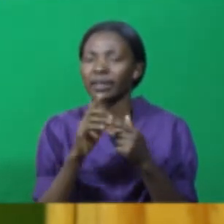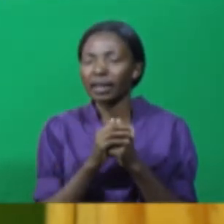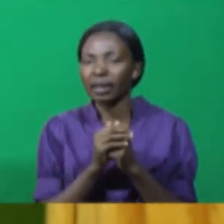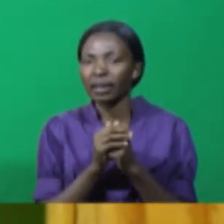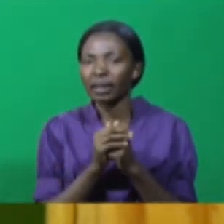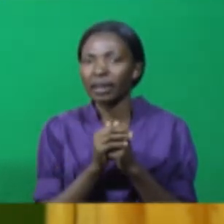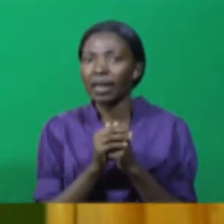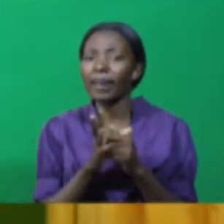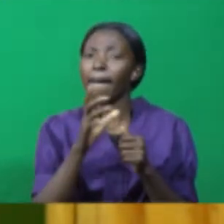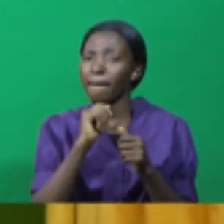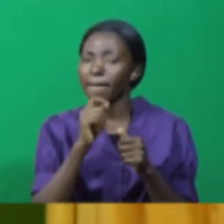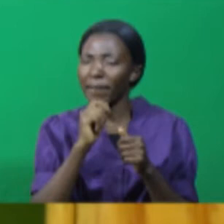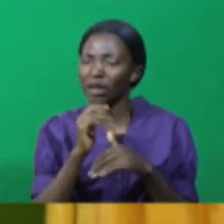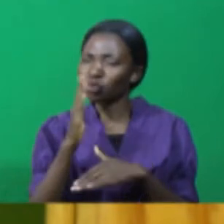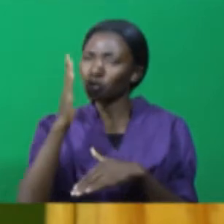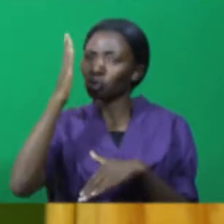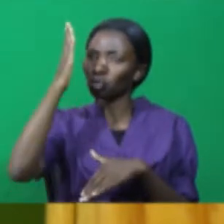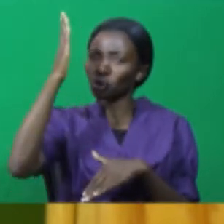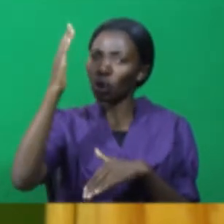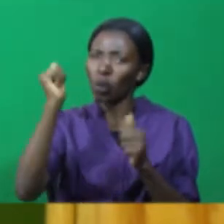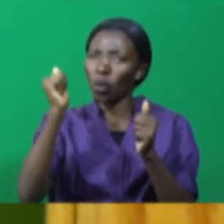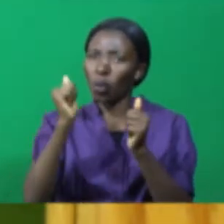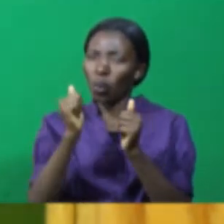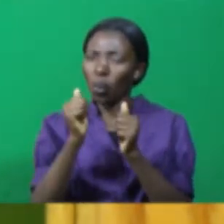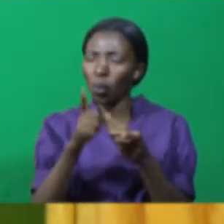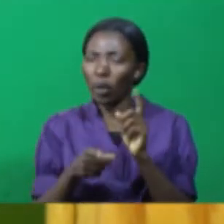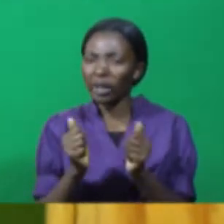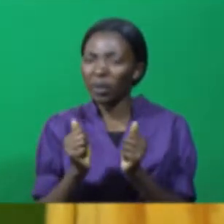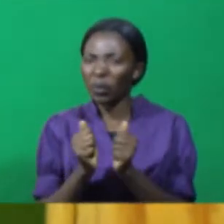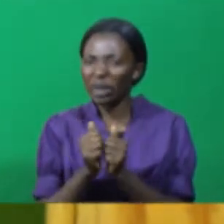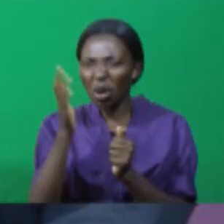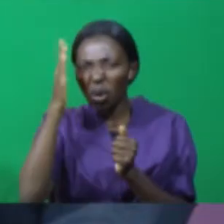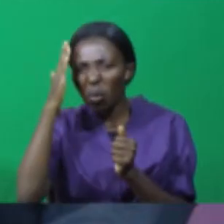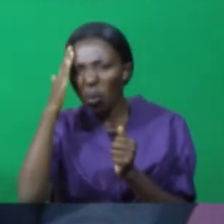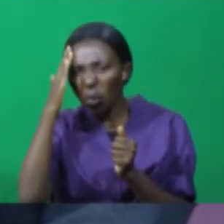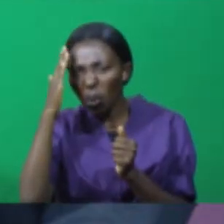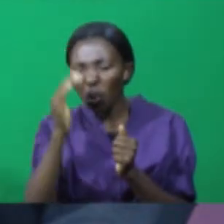Ko murume murefurefu wamaifamba naye ndiani